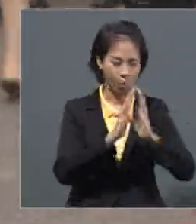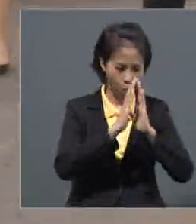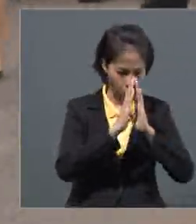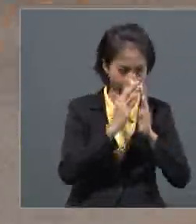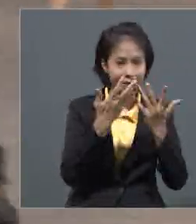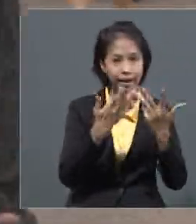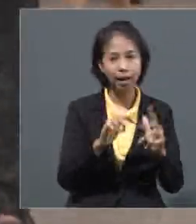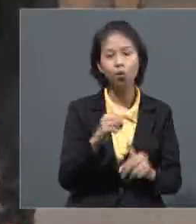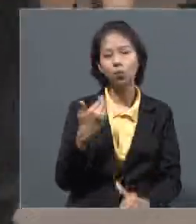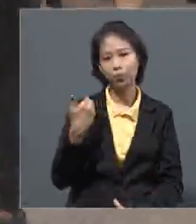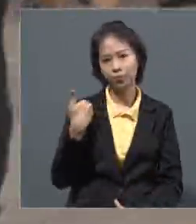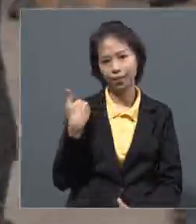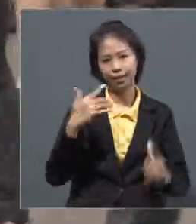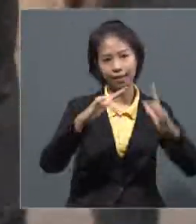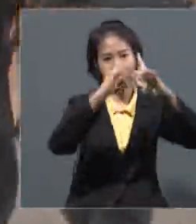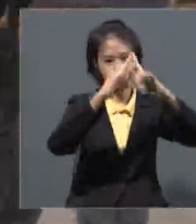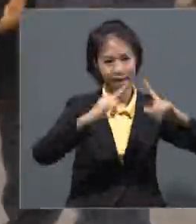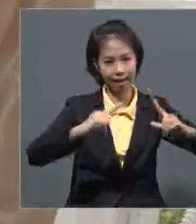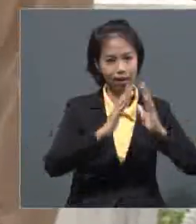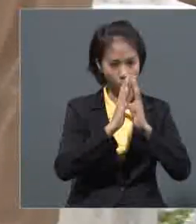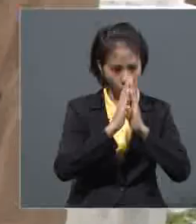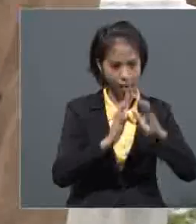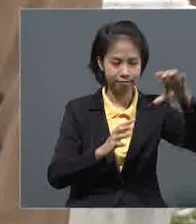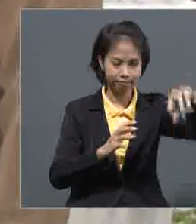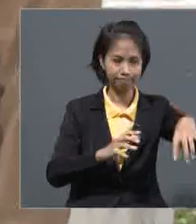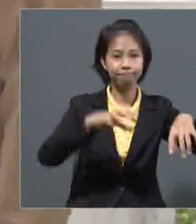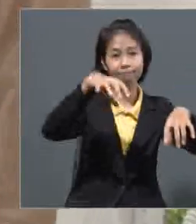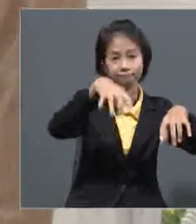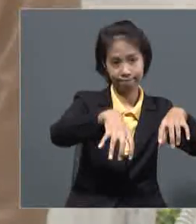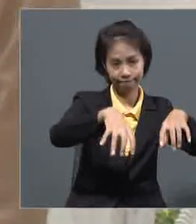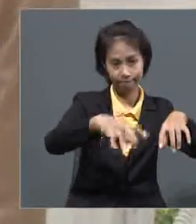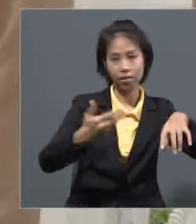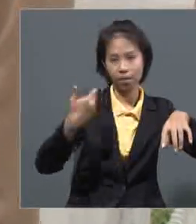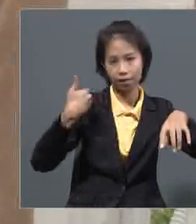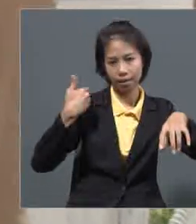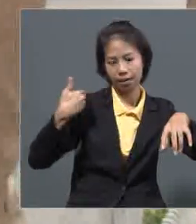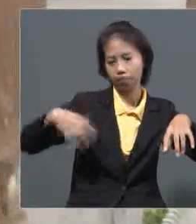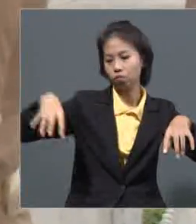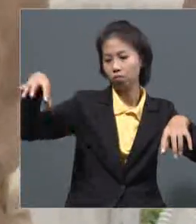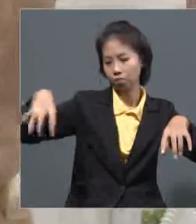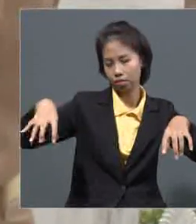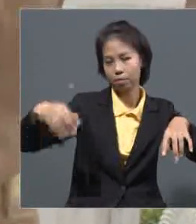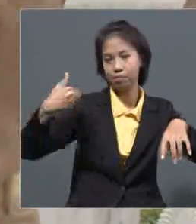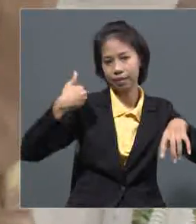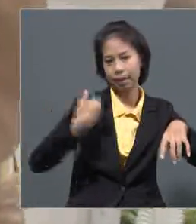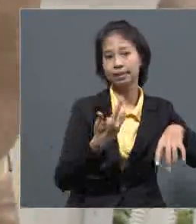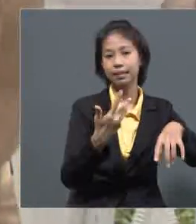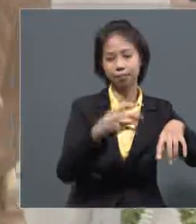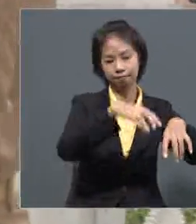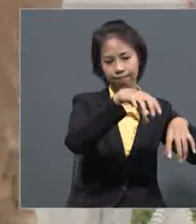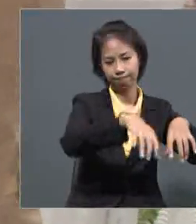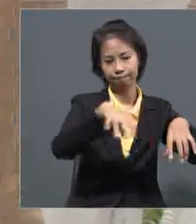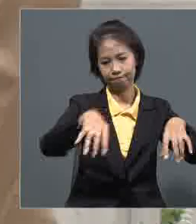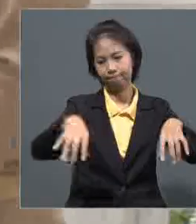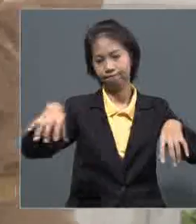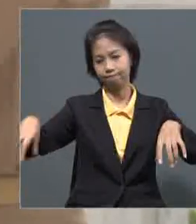กอบไปด้วยศาลพระชัยมงคลศาลพระการชัยศรีพระอนุสาวรีย์สมเด็จกรมพระยาดำรงราชานุภาพองค์ปฐม